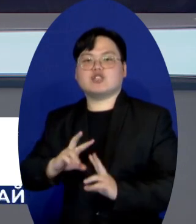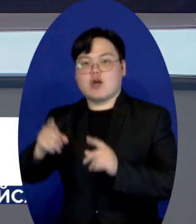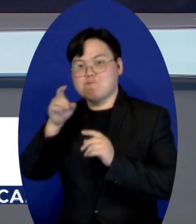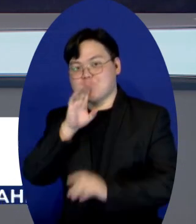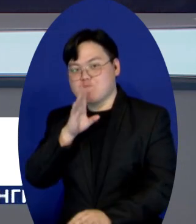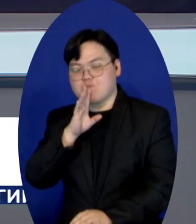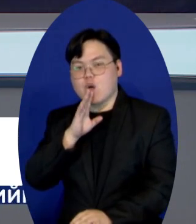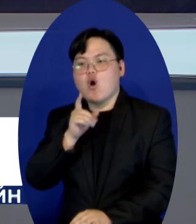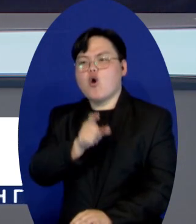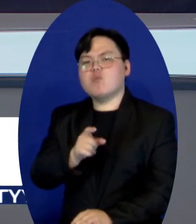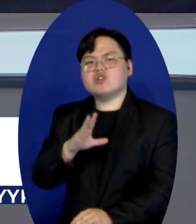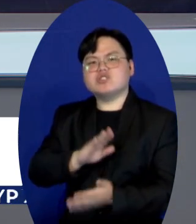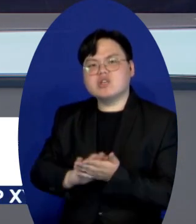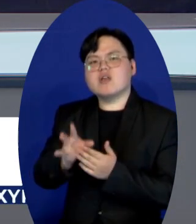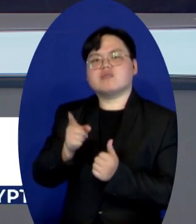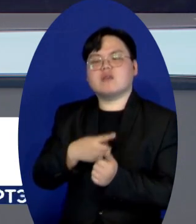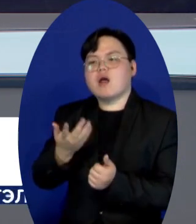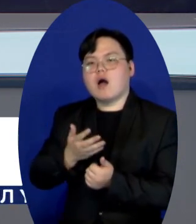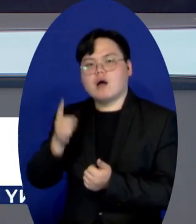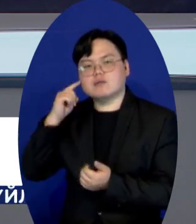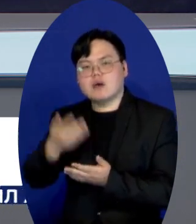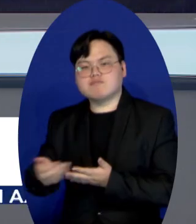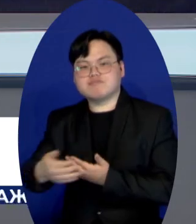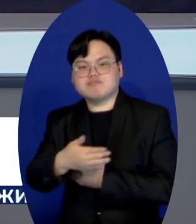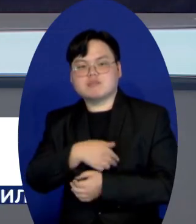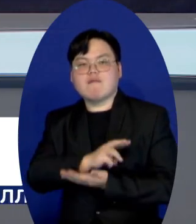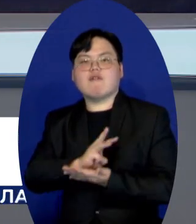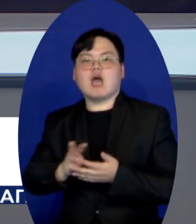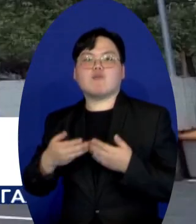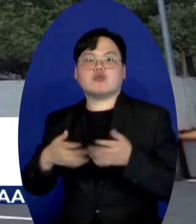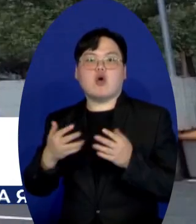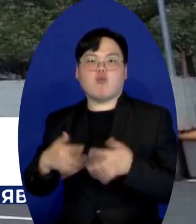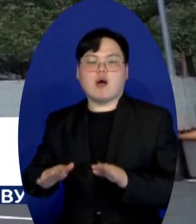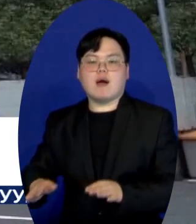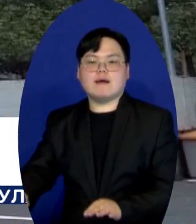хүрээндээ олон нийтээс шинэ нэрийн санал хүлээж авах тусгай холбоос бий болгосноо зарлалаа.